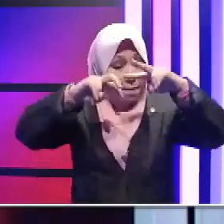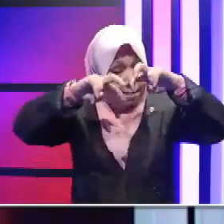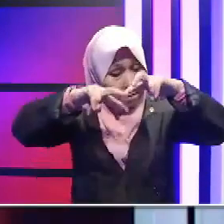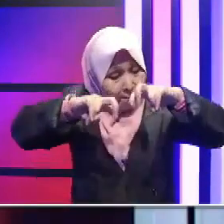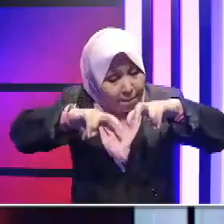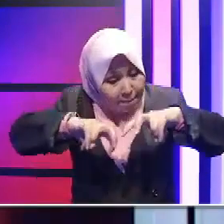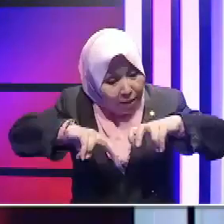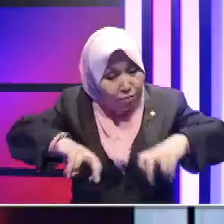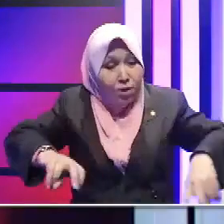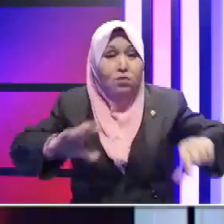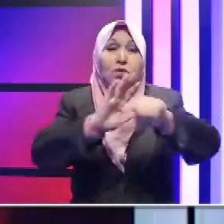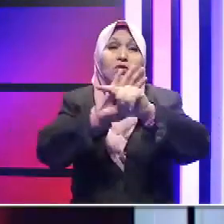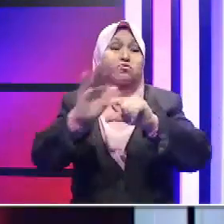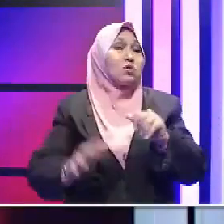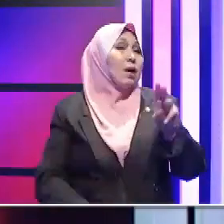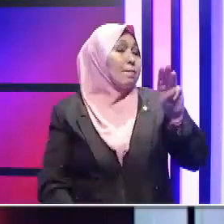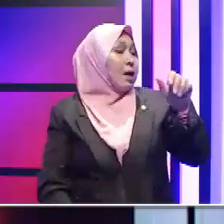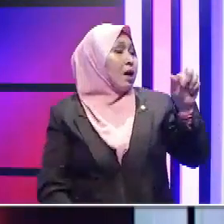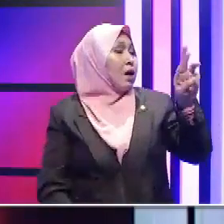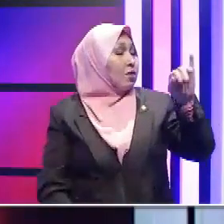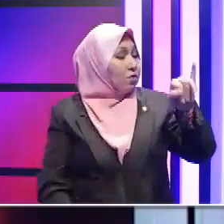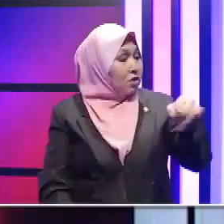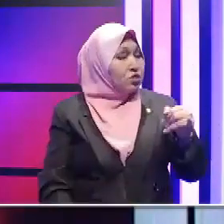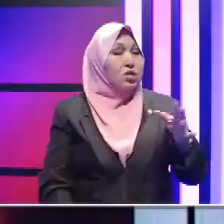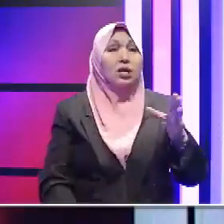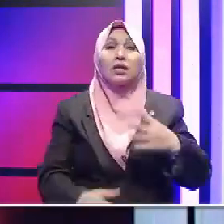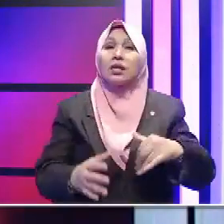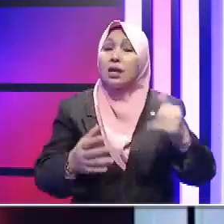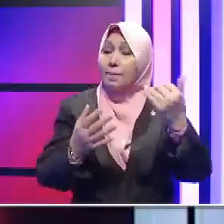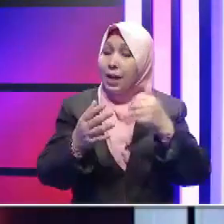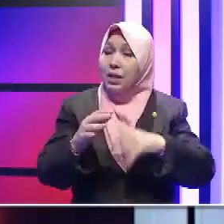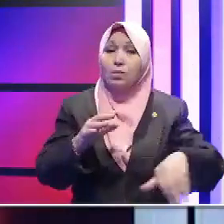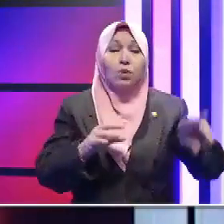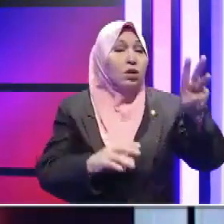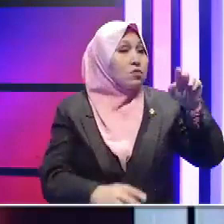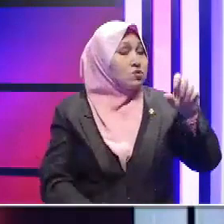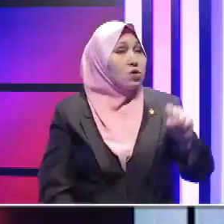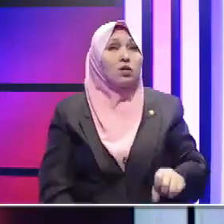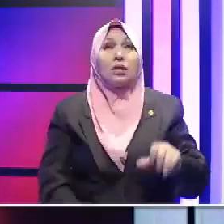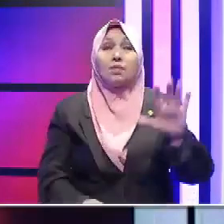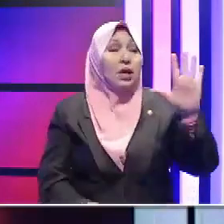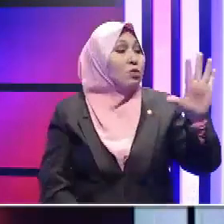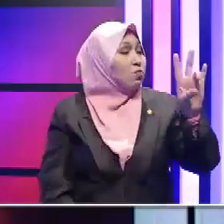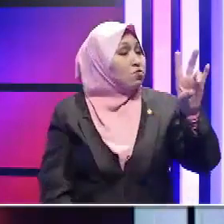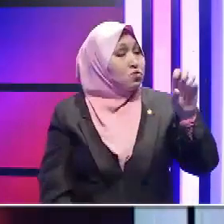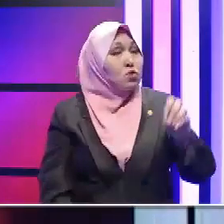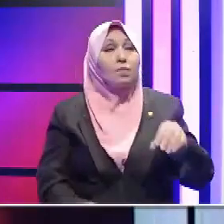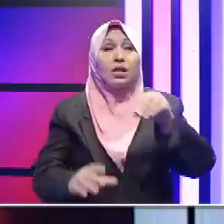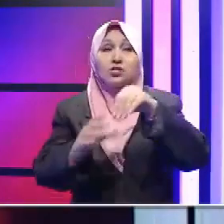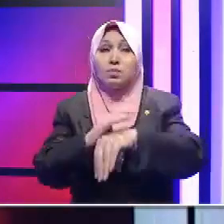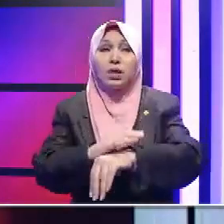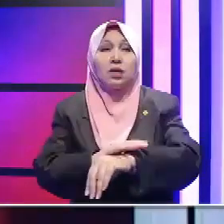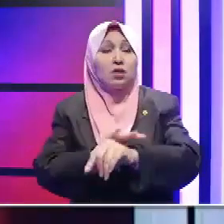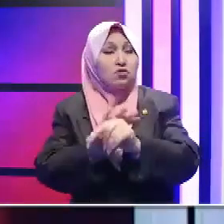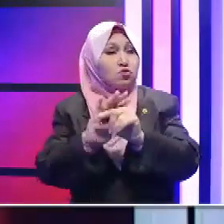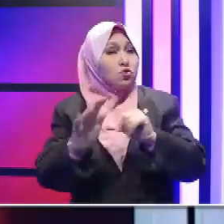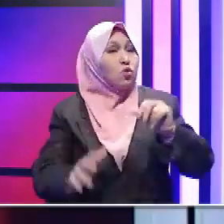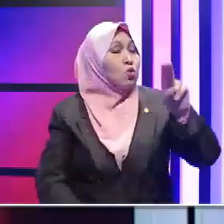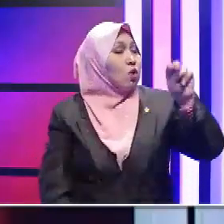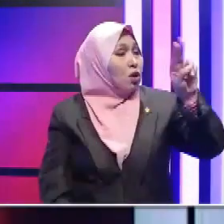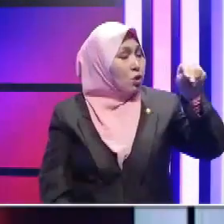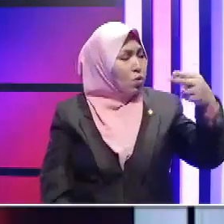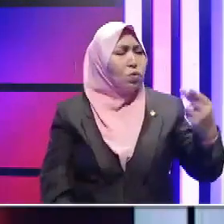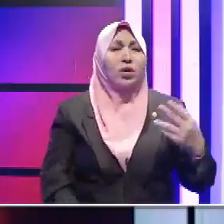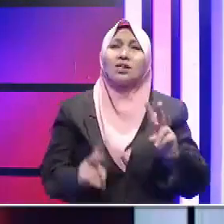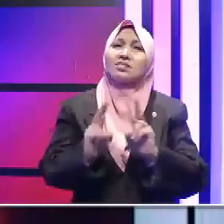tentang yang surotul maaris kemudian pada halaman kejiwaan ratus tujuh puluh kita masuk kuliah kepada surah Nuh As Syura yang